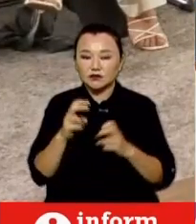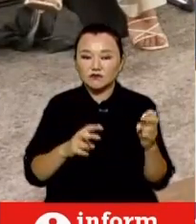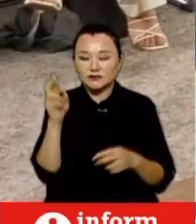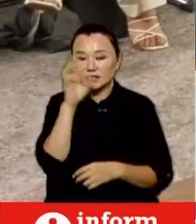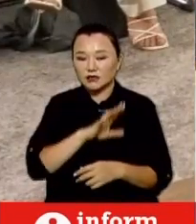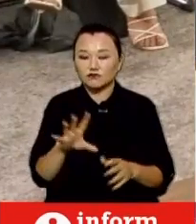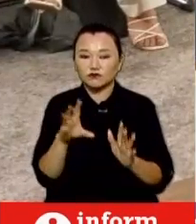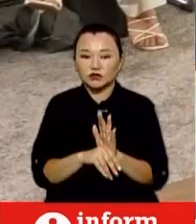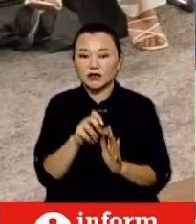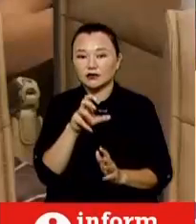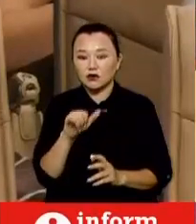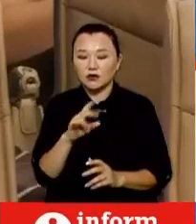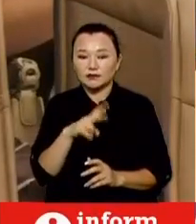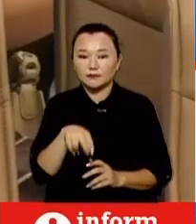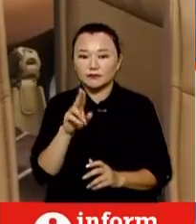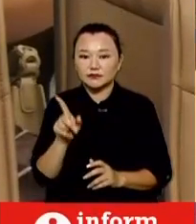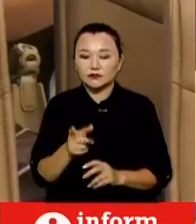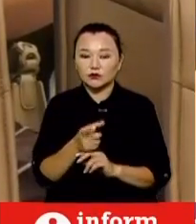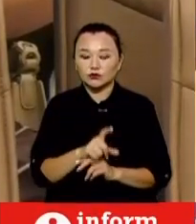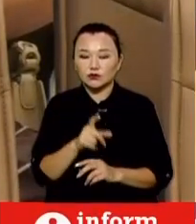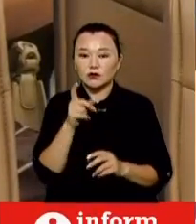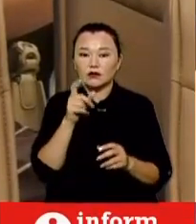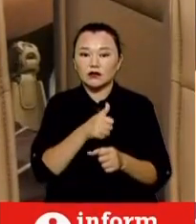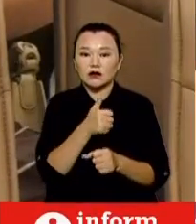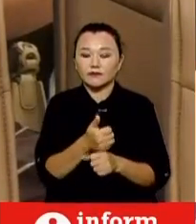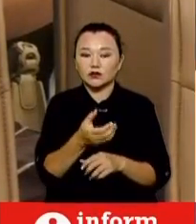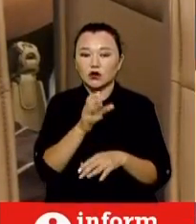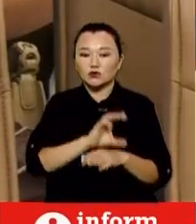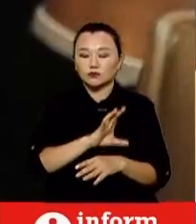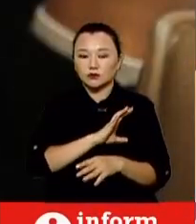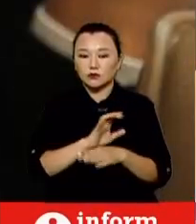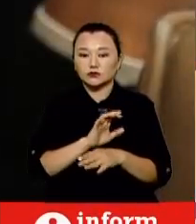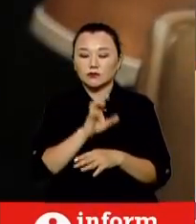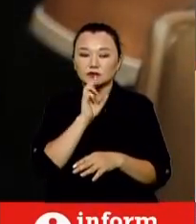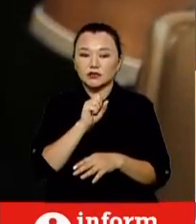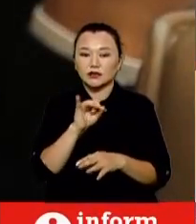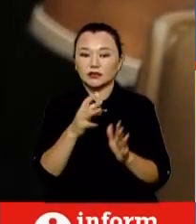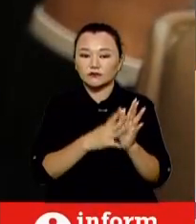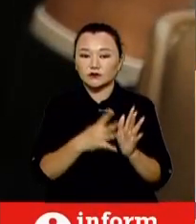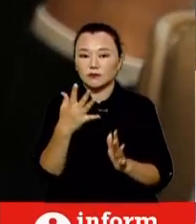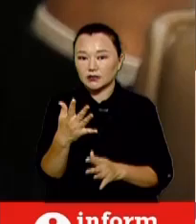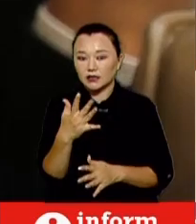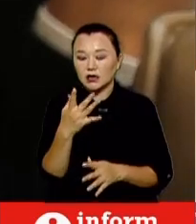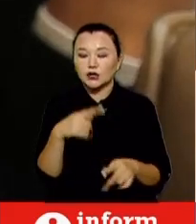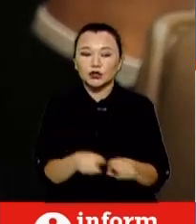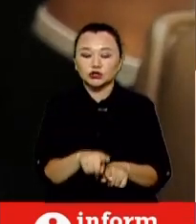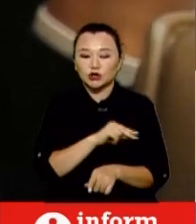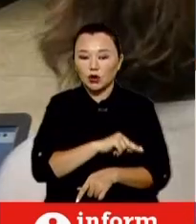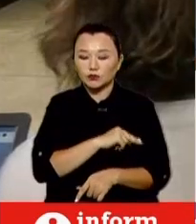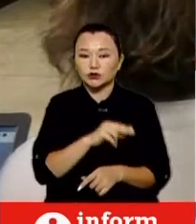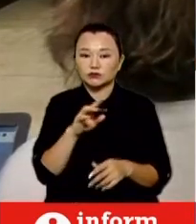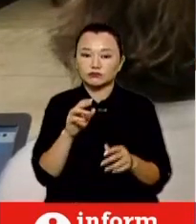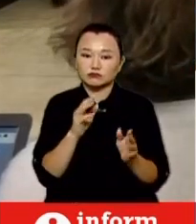страны, включая Атырауский НПЗ, на который легла основная нагрузка по производству бензина марки АИ-95, также работают в